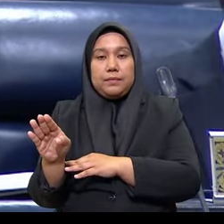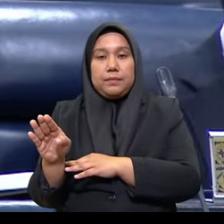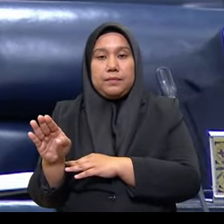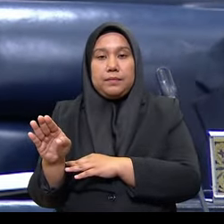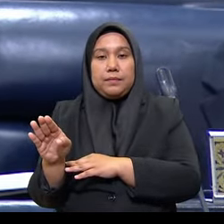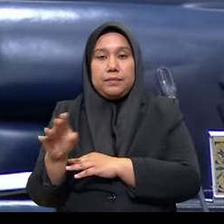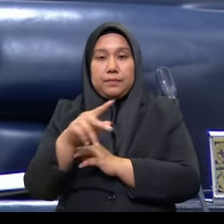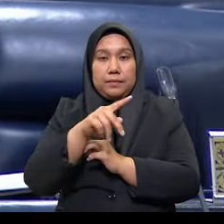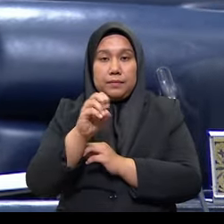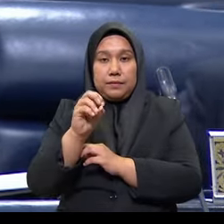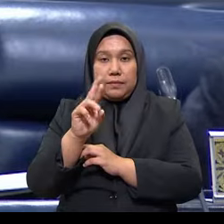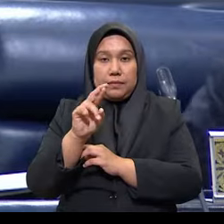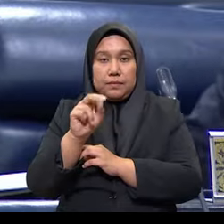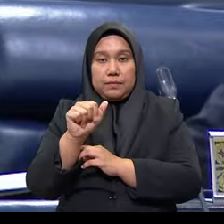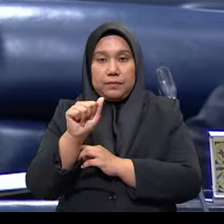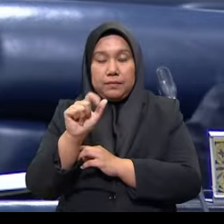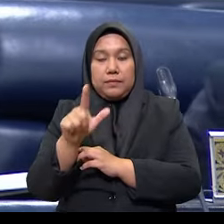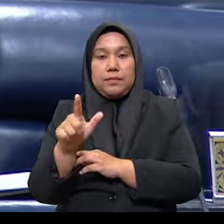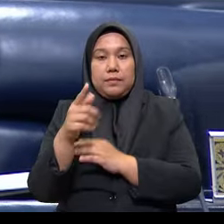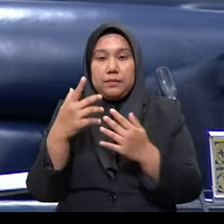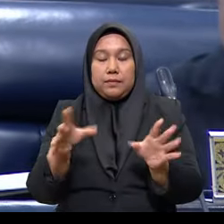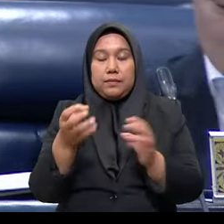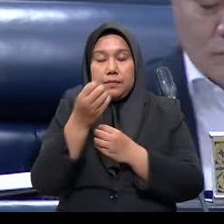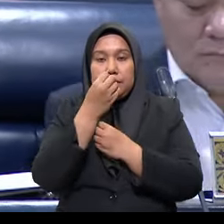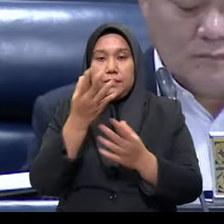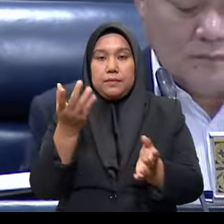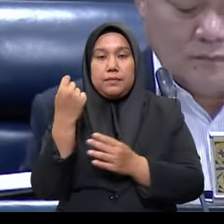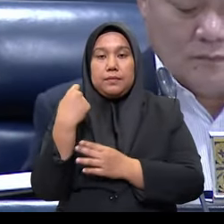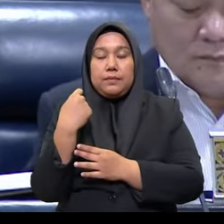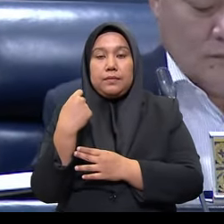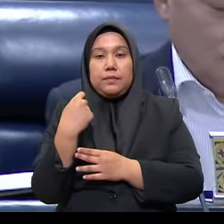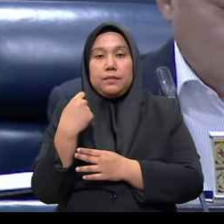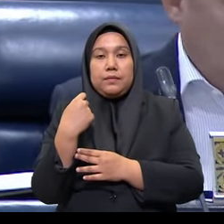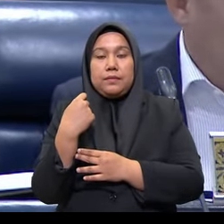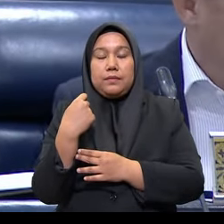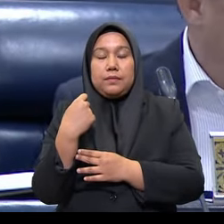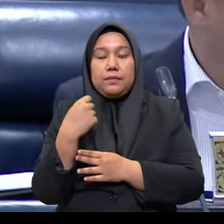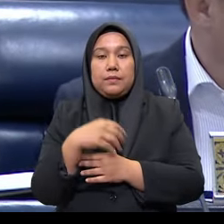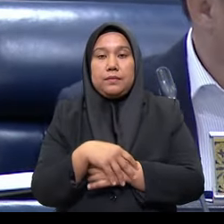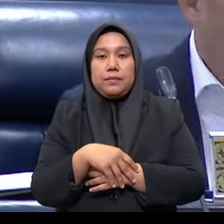portal yang saya telah katakan tadi, iaitu di portal